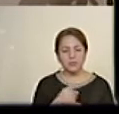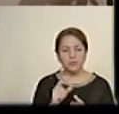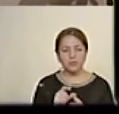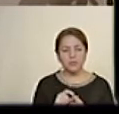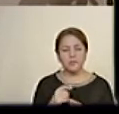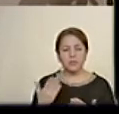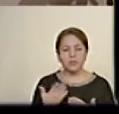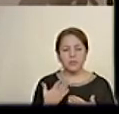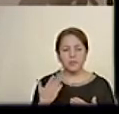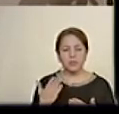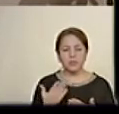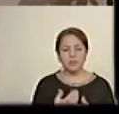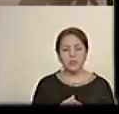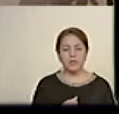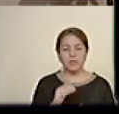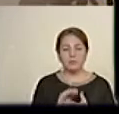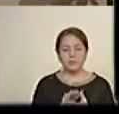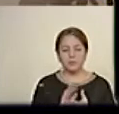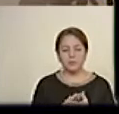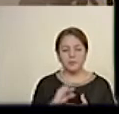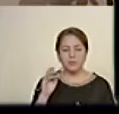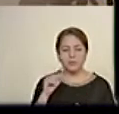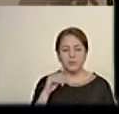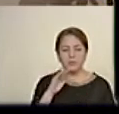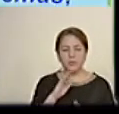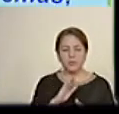мы познакомились на протяжении урока.